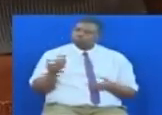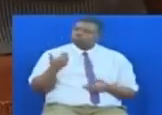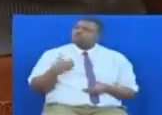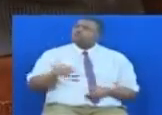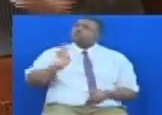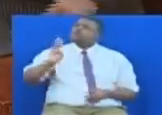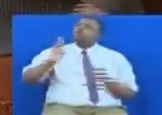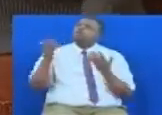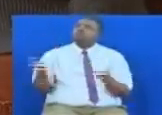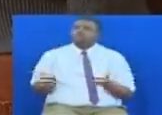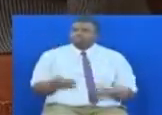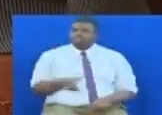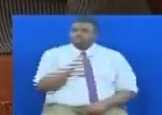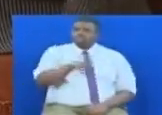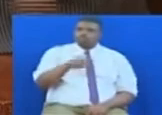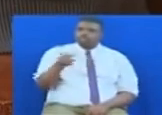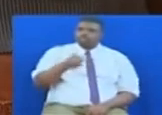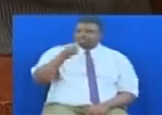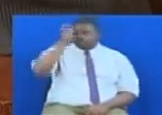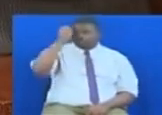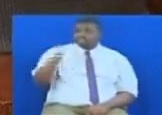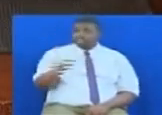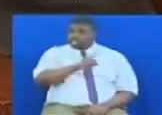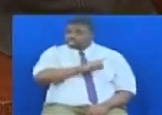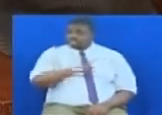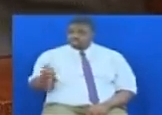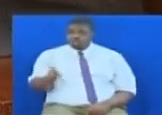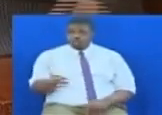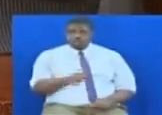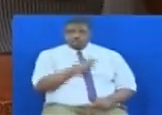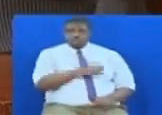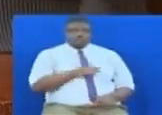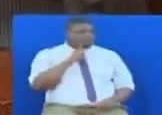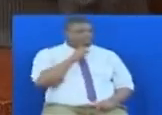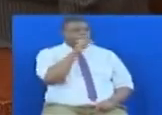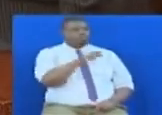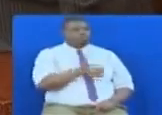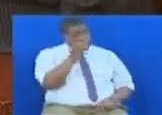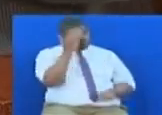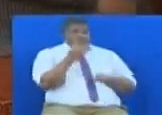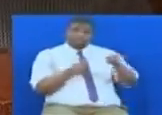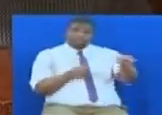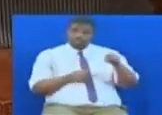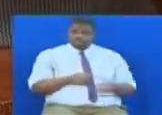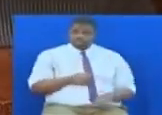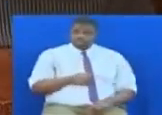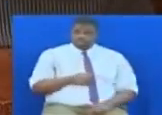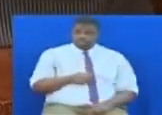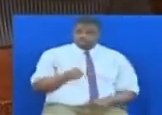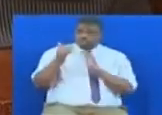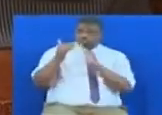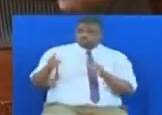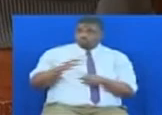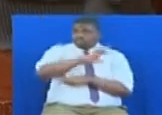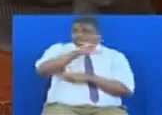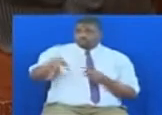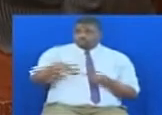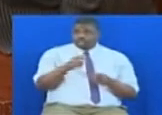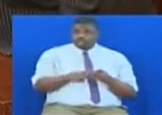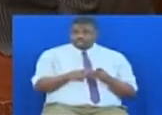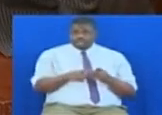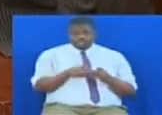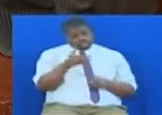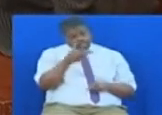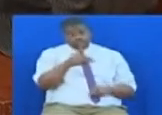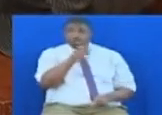sio wajinga mheshimiwa mwenyekiti. Tunajua tabia ya kila mtu. Na inavyosemekana nyumba za pale zote zina kamera. Mboya hakuwa peke